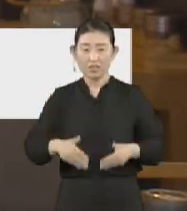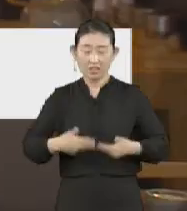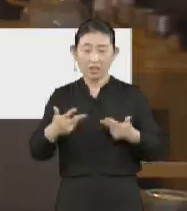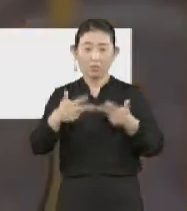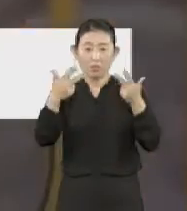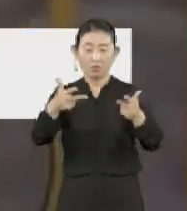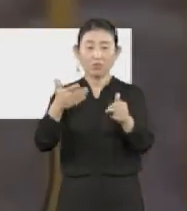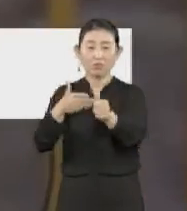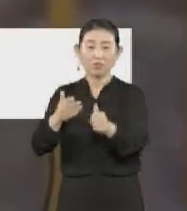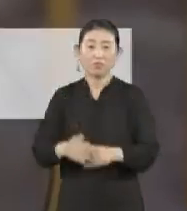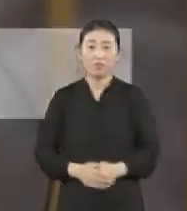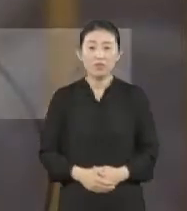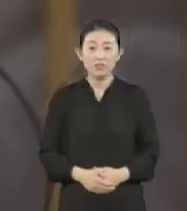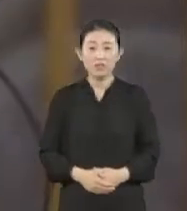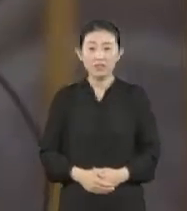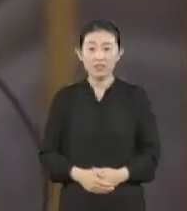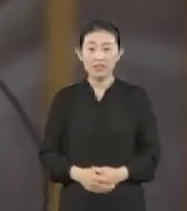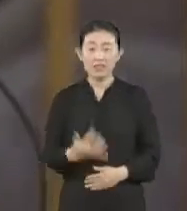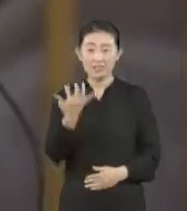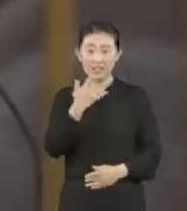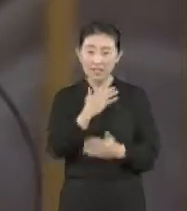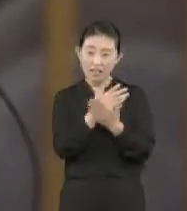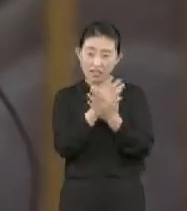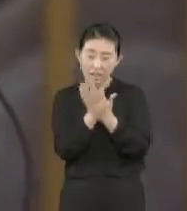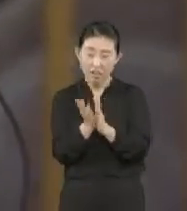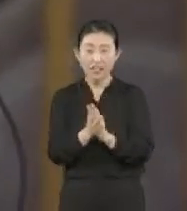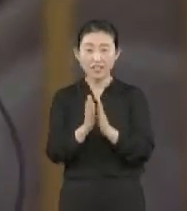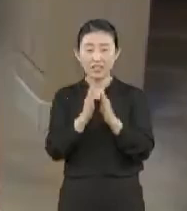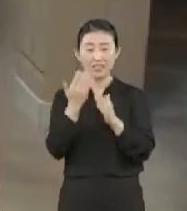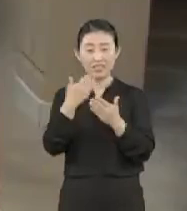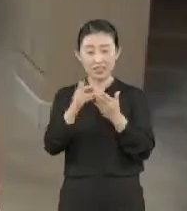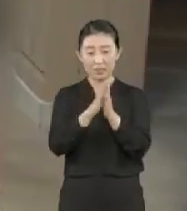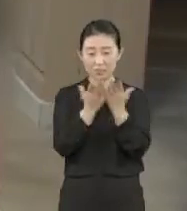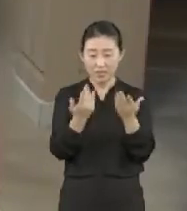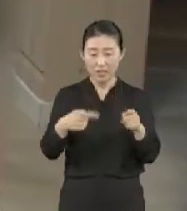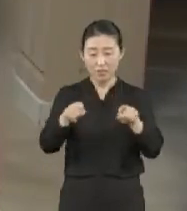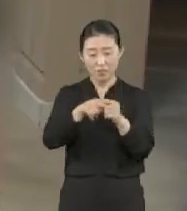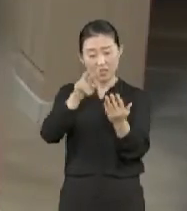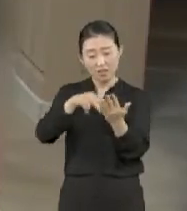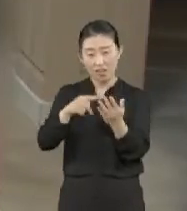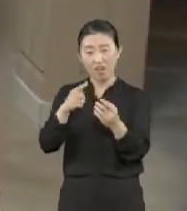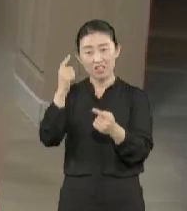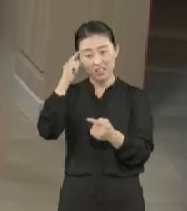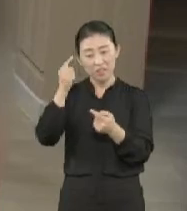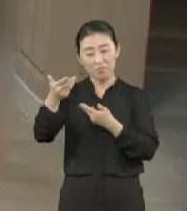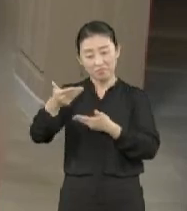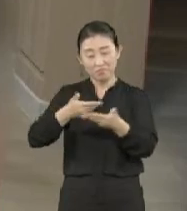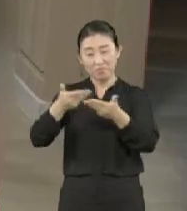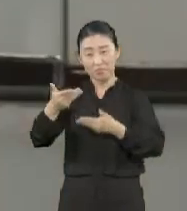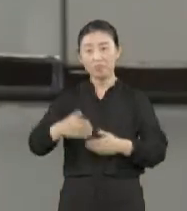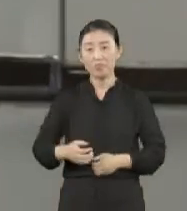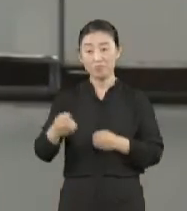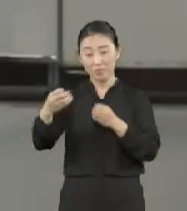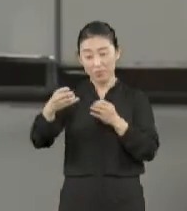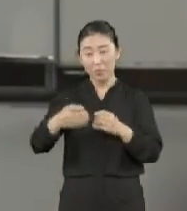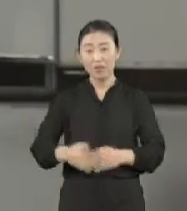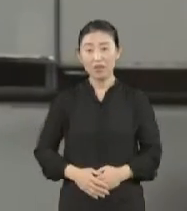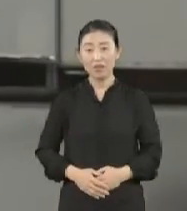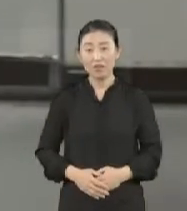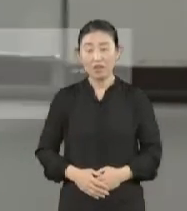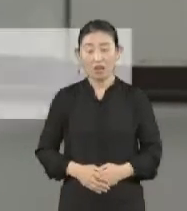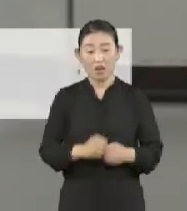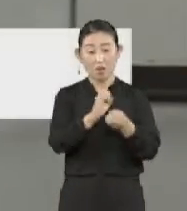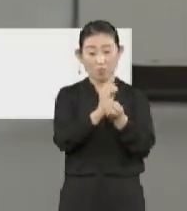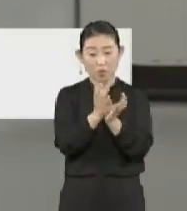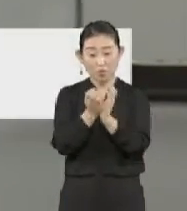주셨으면 좋겠습니다. 알록달록 색감의 그림책을 함께 읽으며 서로의 생각을 나눕니다. 어디서 피어나도